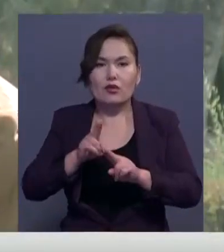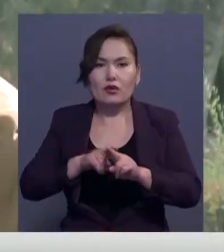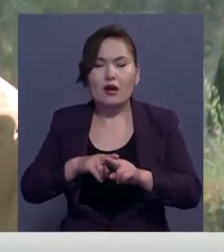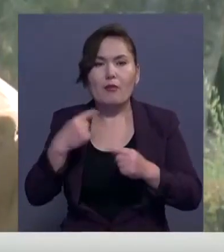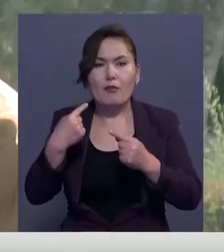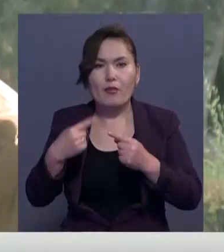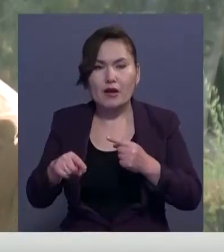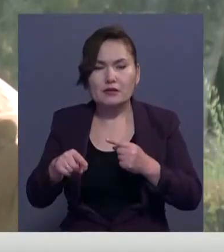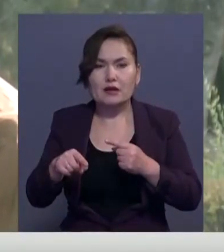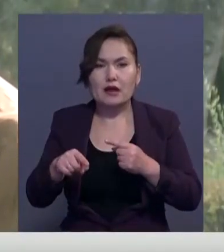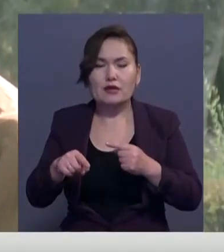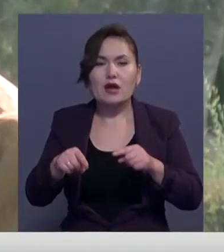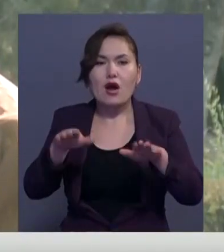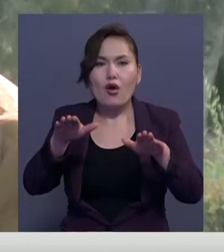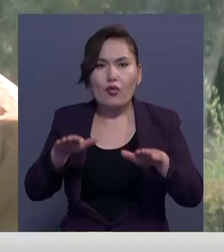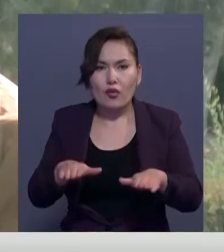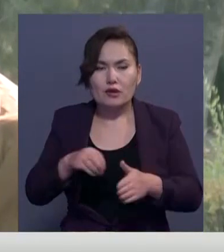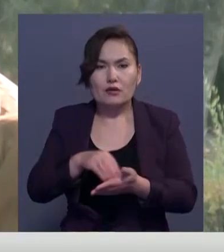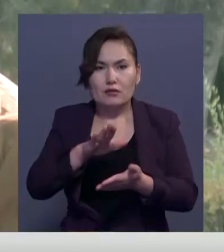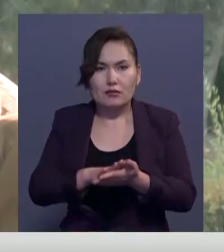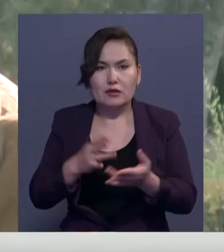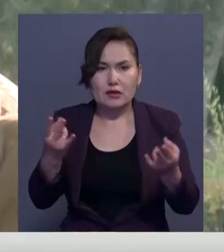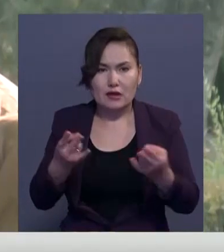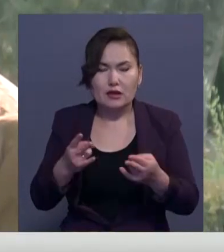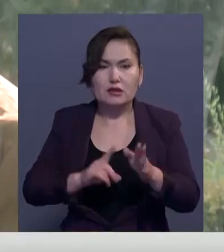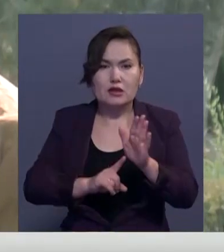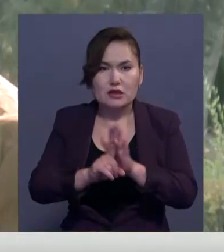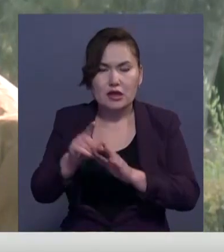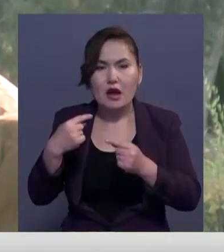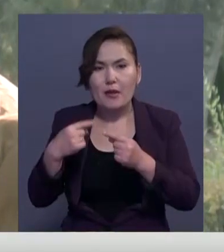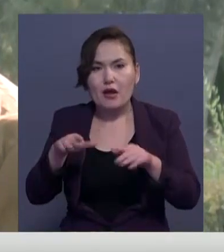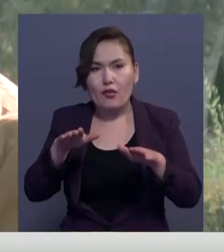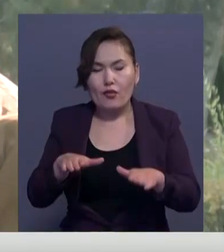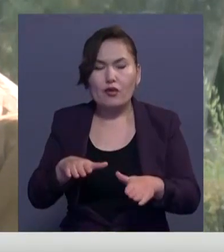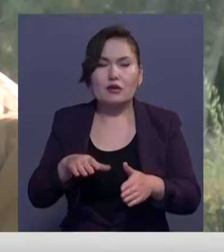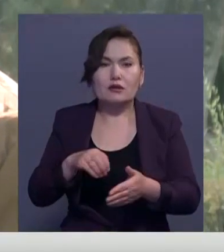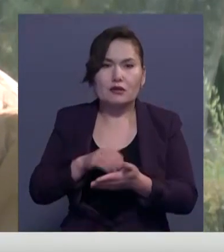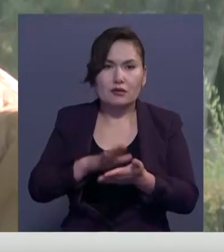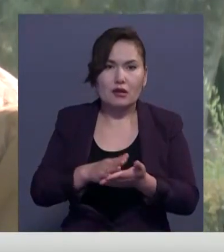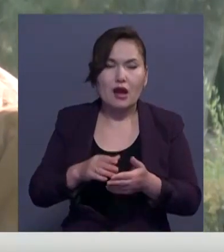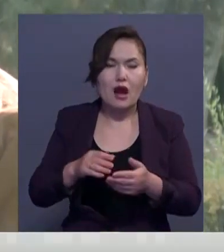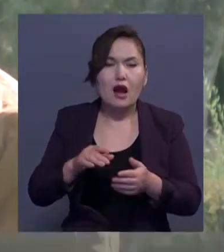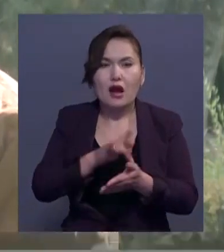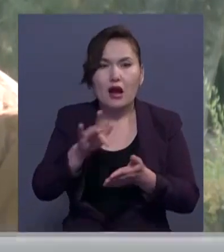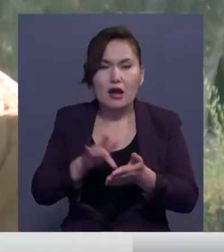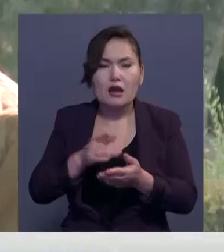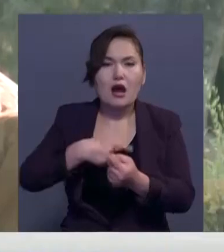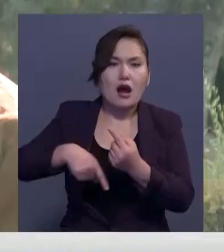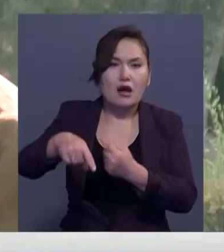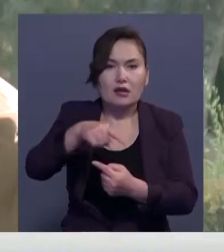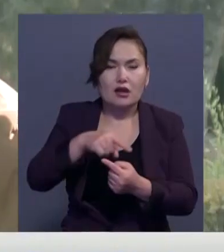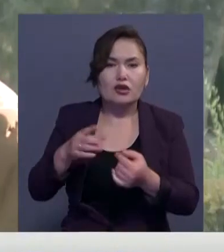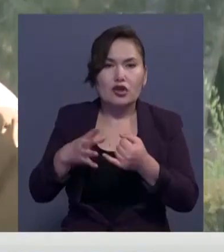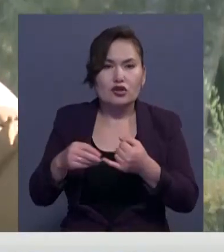орын, тиісті орын анықтауымыз керек қой бастапқыда. Қала аумағынан ондай орын қазіргі уақытта жоқ. Бұған дейін бұл